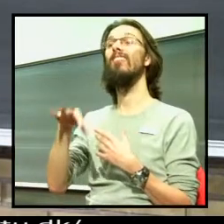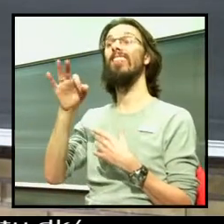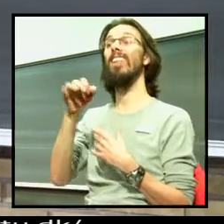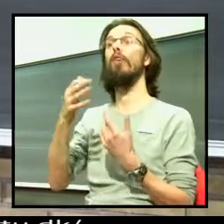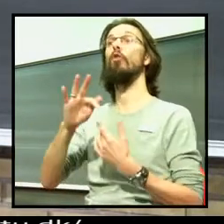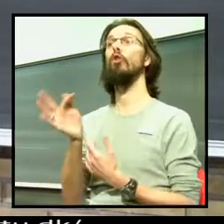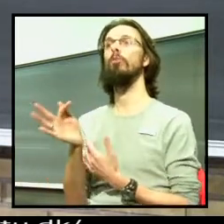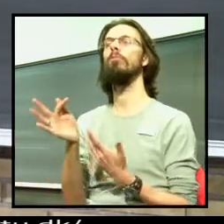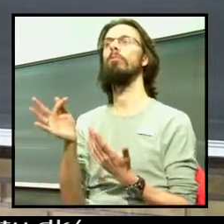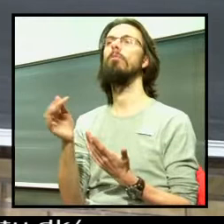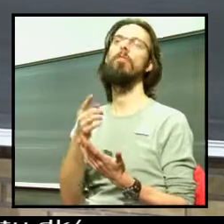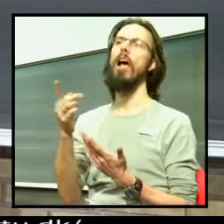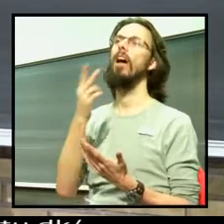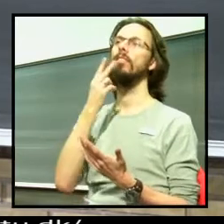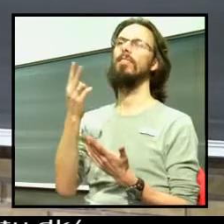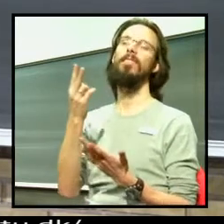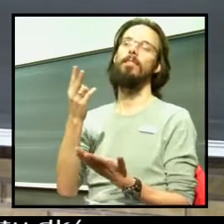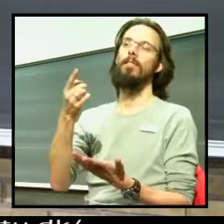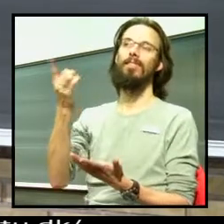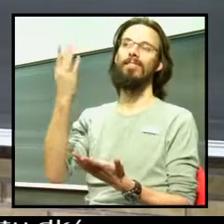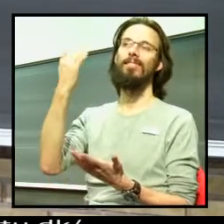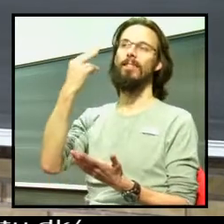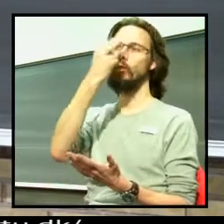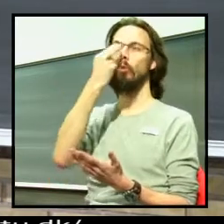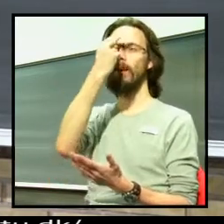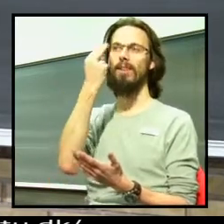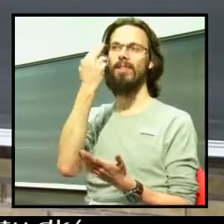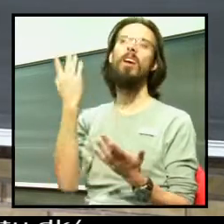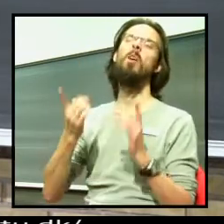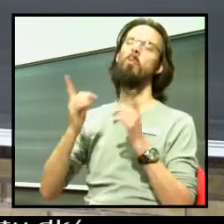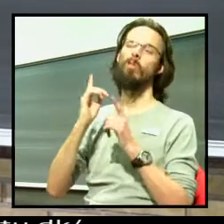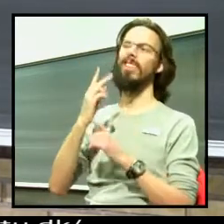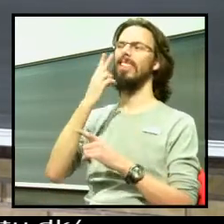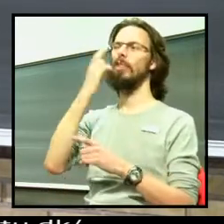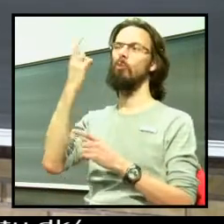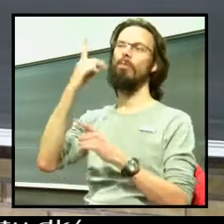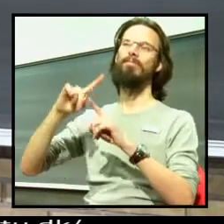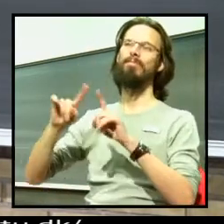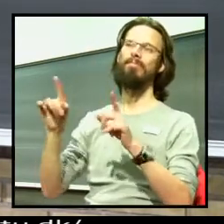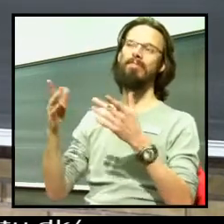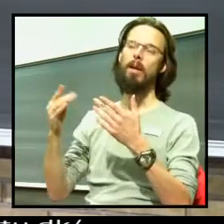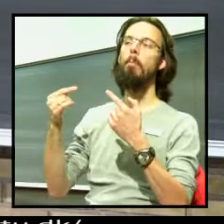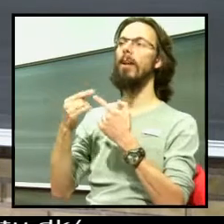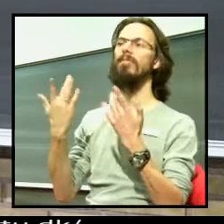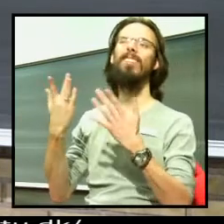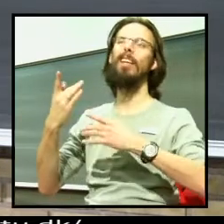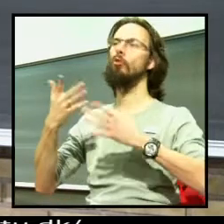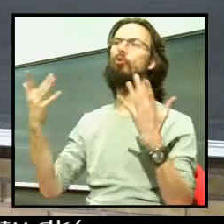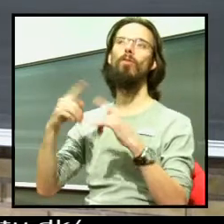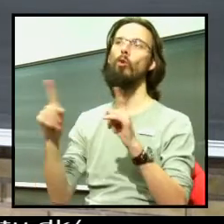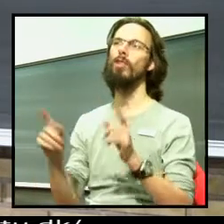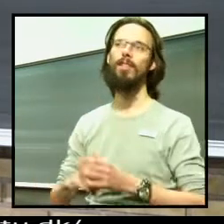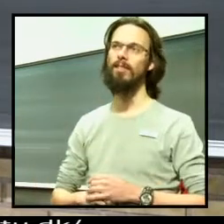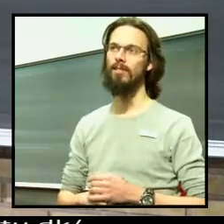nok set, eller det her har I set i gymnasiet, måske har det set lidt anderledes ud, men der er ikke nogen speciel forskel.